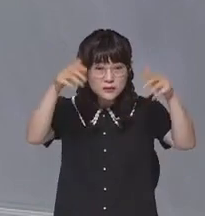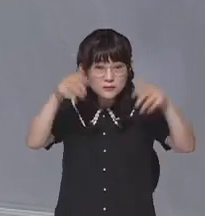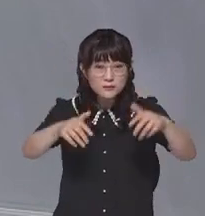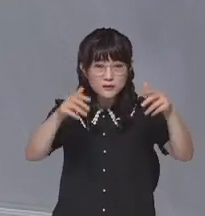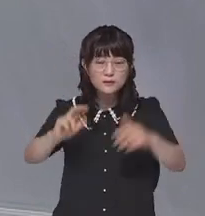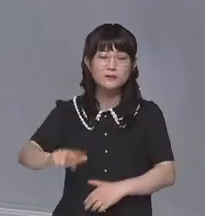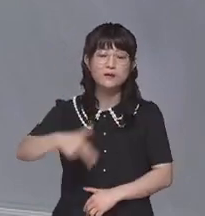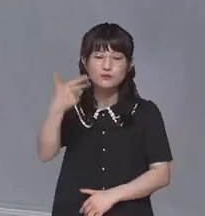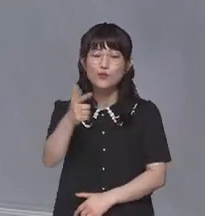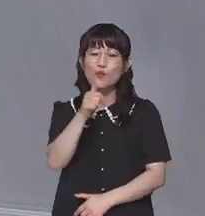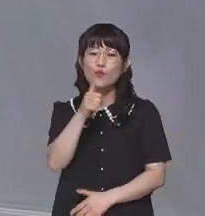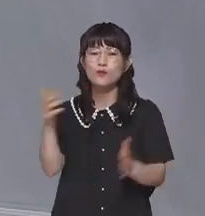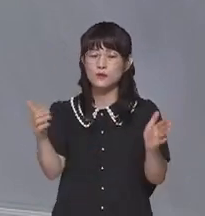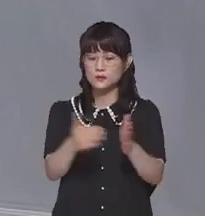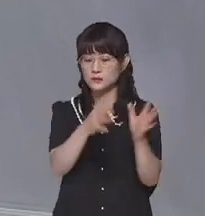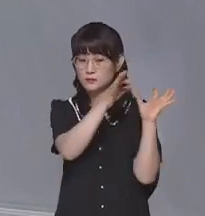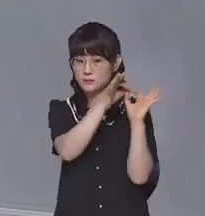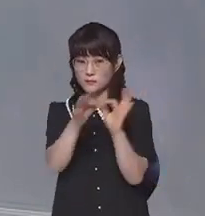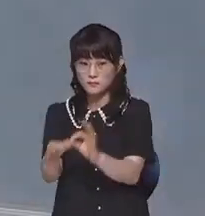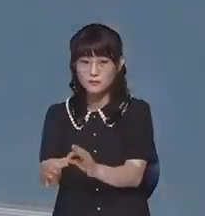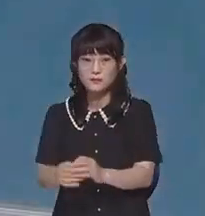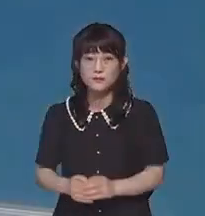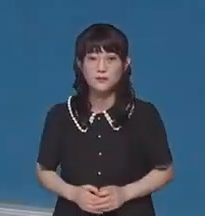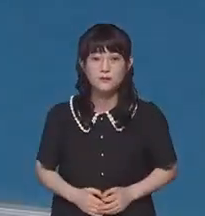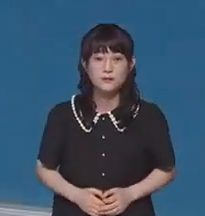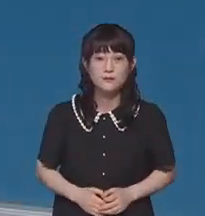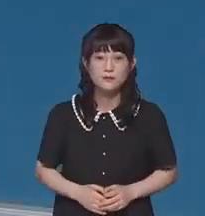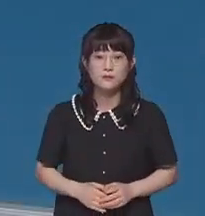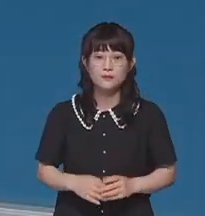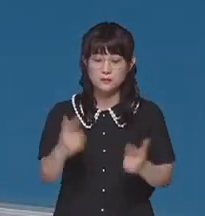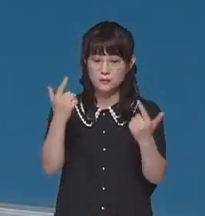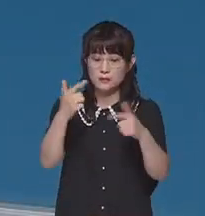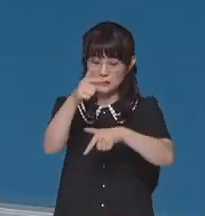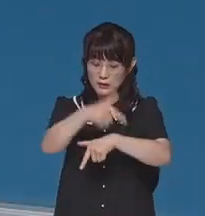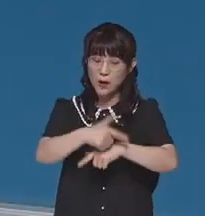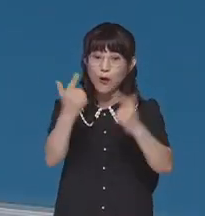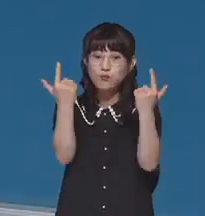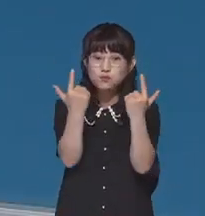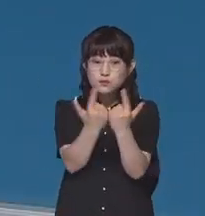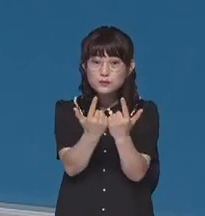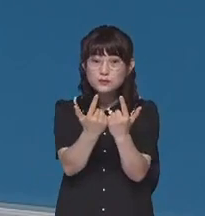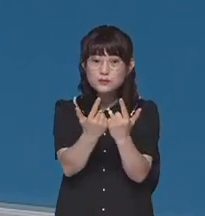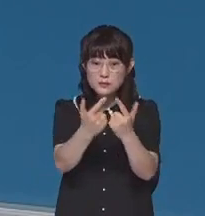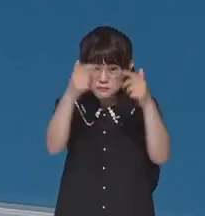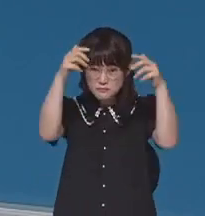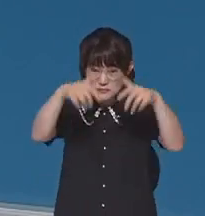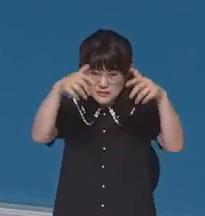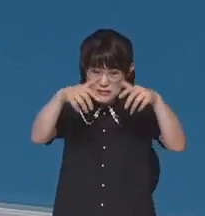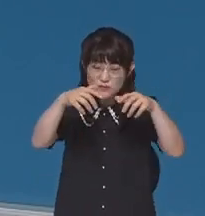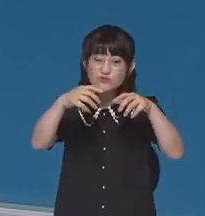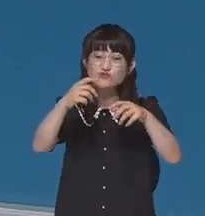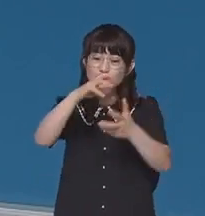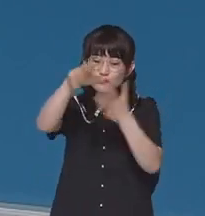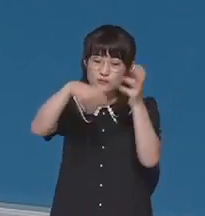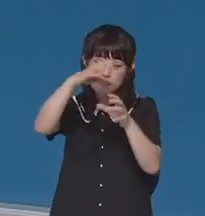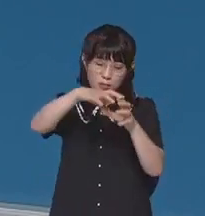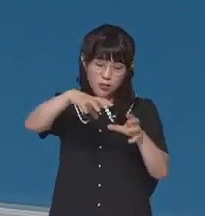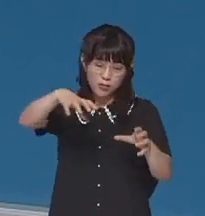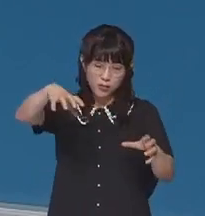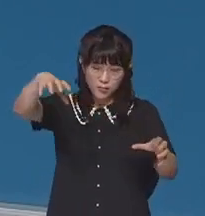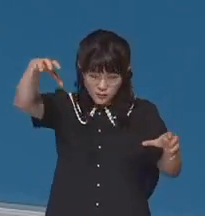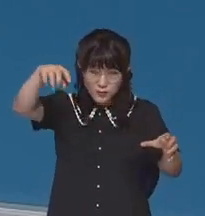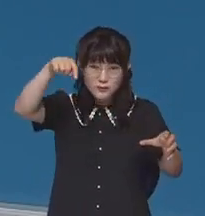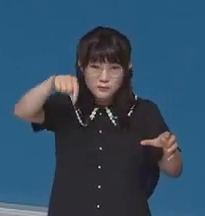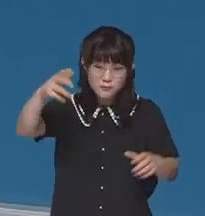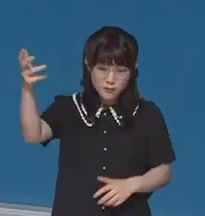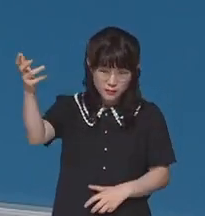주 월요일까지 이어지겠는데요 남북으로 긴 형태의 비구름대가 빠르게 이동하면서 짧은 시간 동안